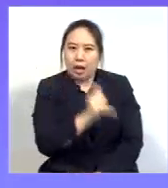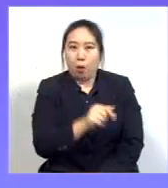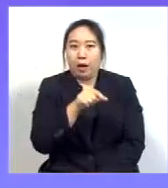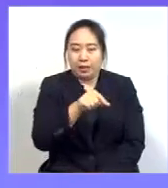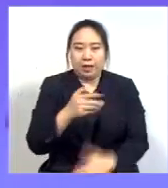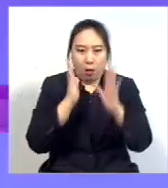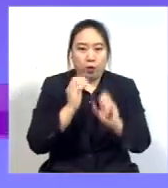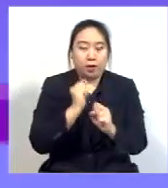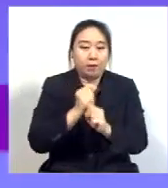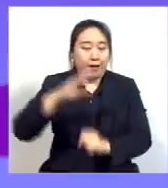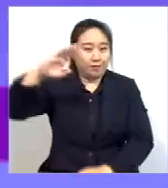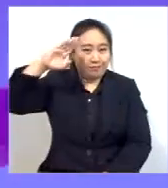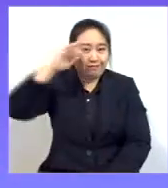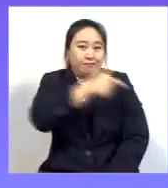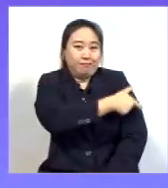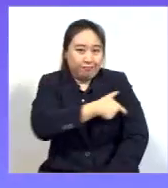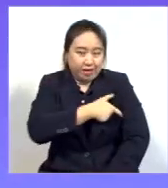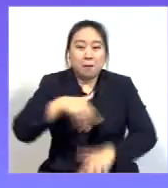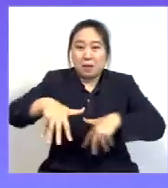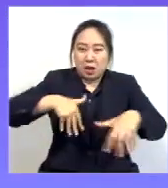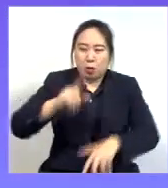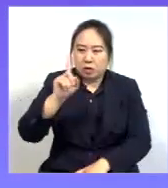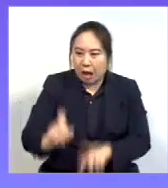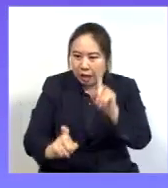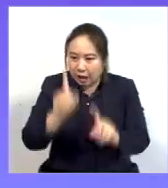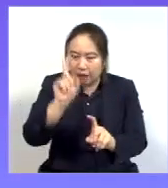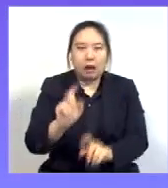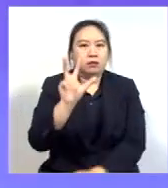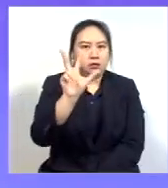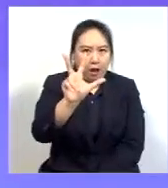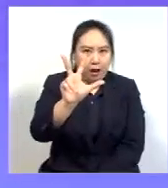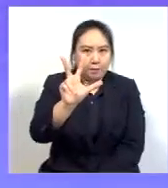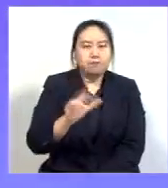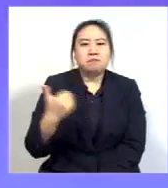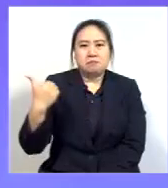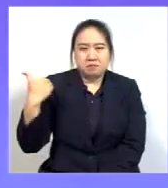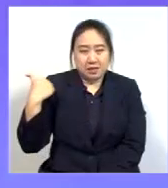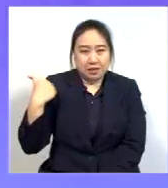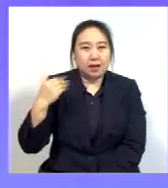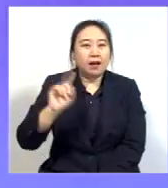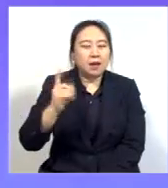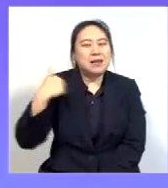ทำให้ทั้งเจ้าหน้าที่รักษาความปลอดภัยประชาชนเนี่ยเสียชีวิตรวมๆแล้ว3คน1ในนั้นอย่างที่เราท